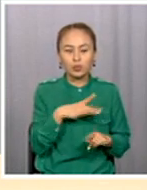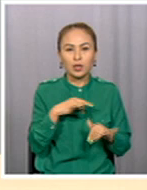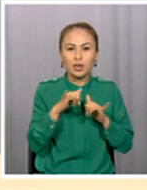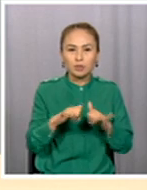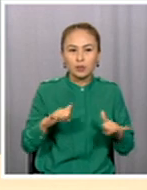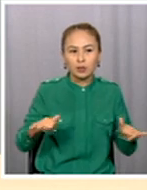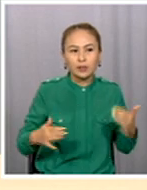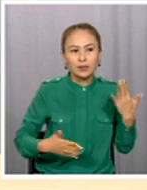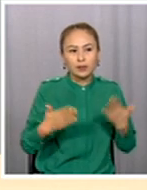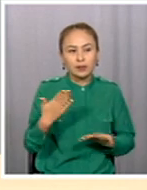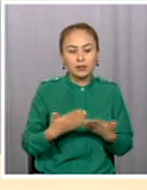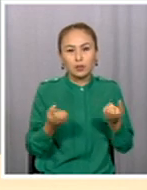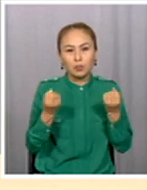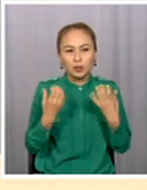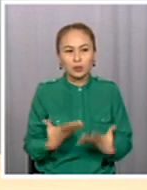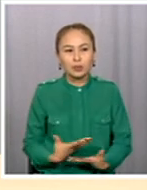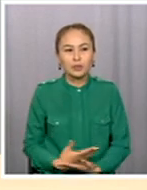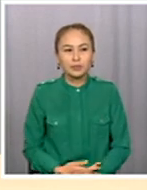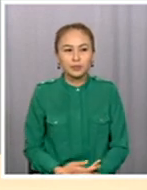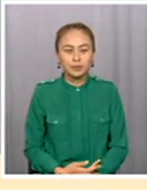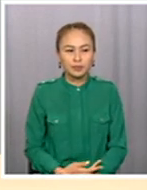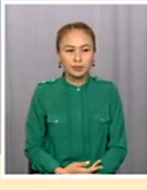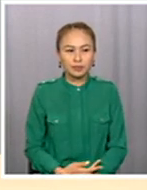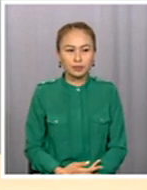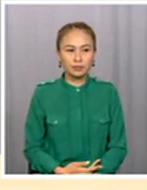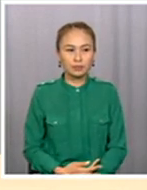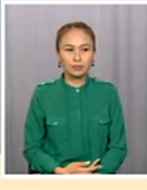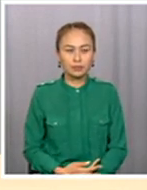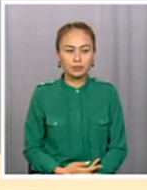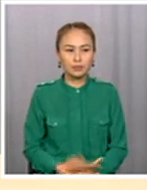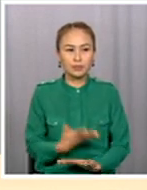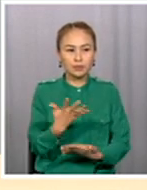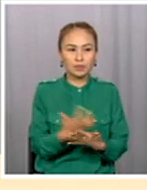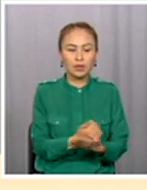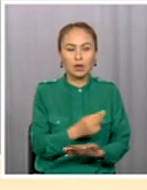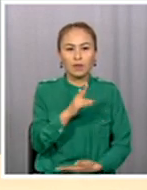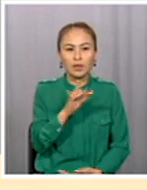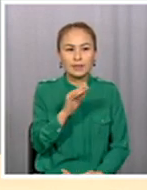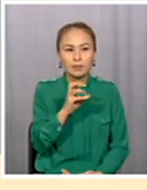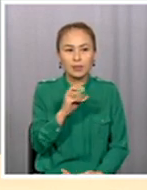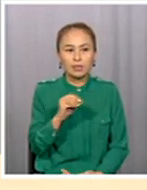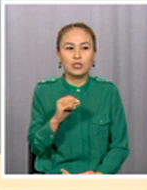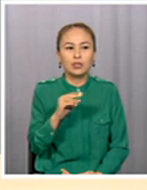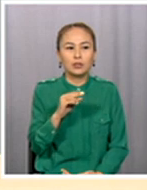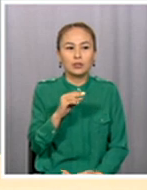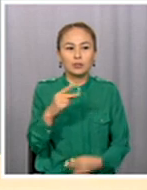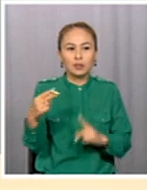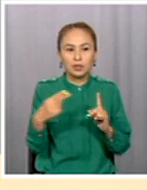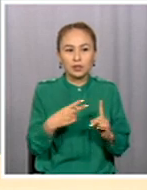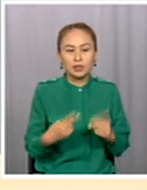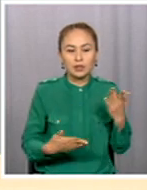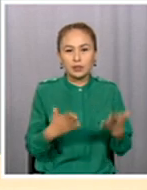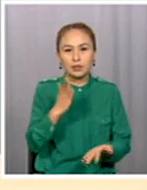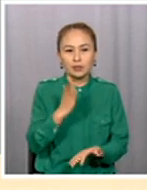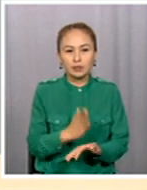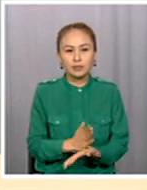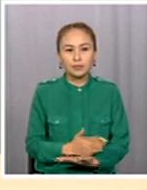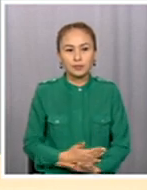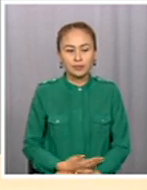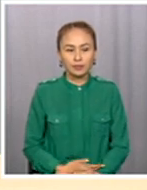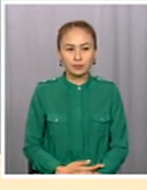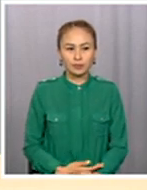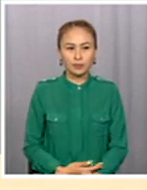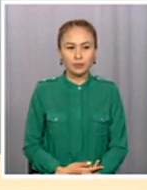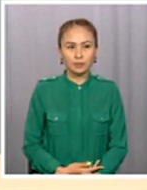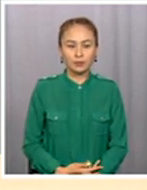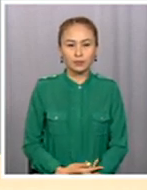распространенным или же нераспространенным. Затем находим второстепенные члены предложения, если таковые есть